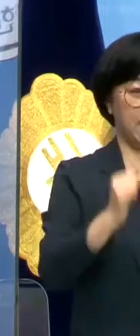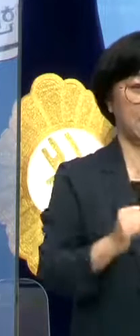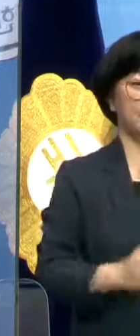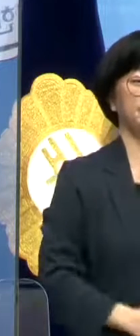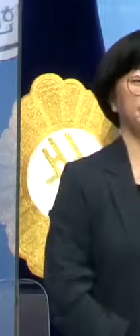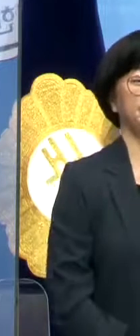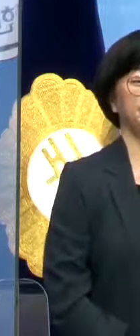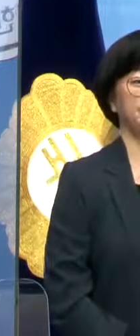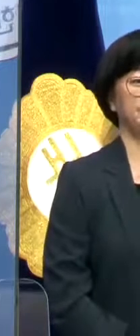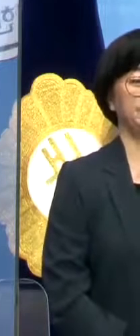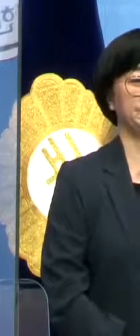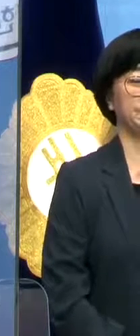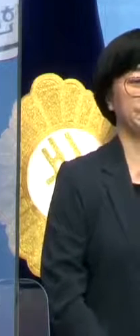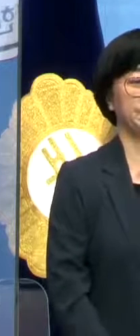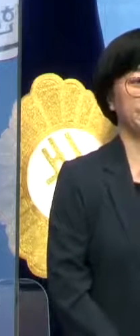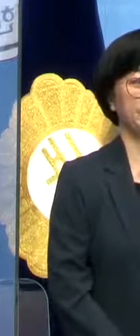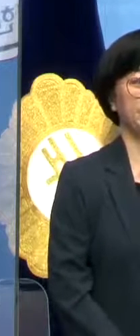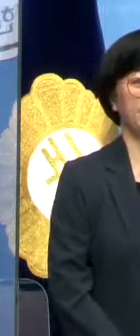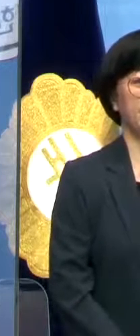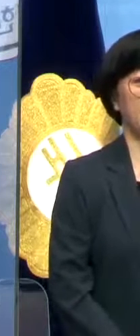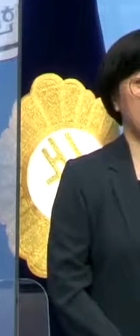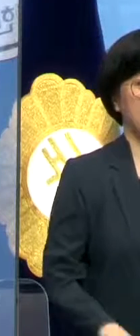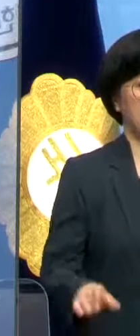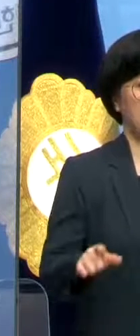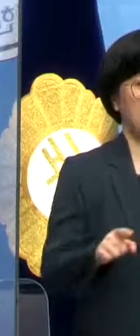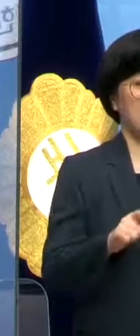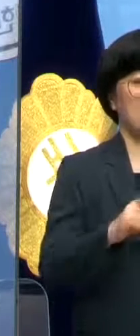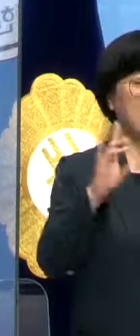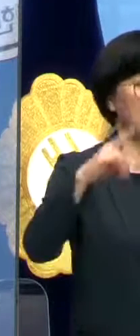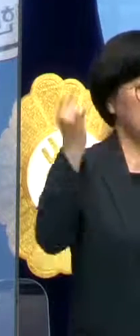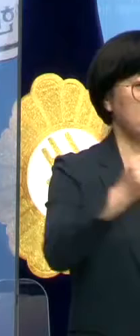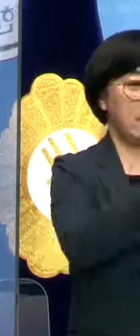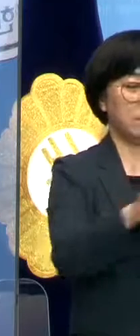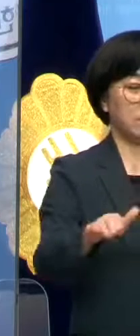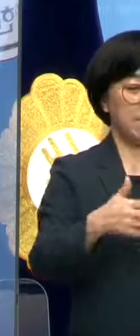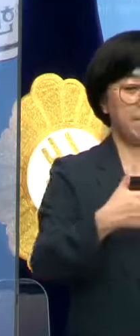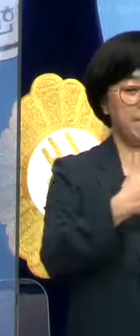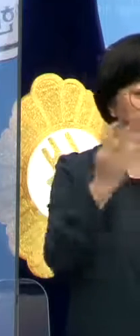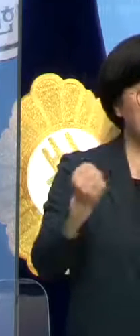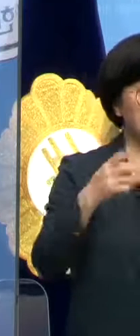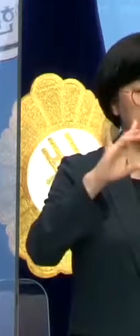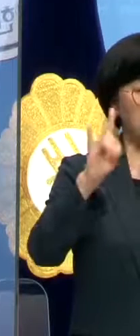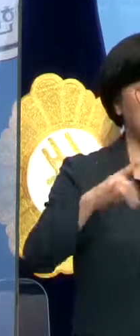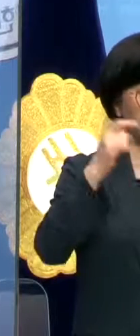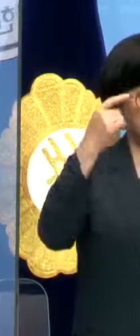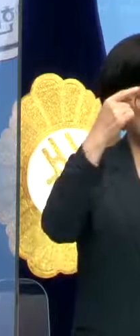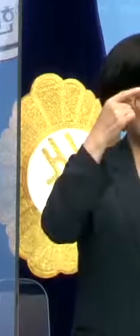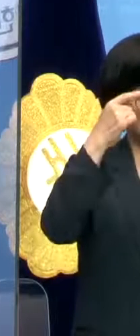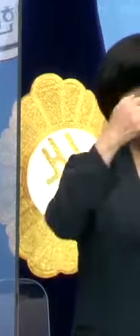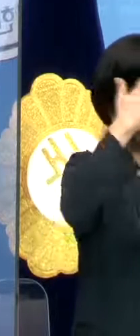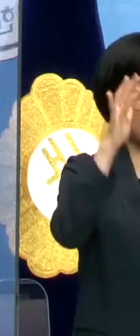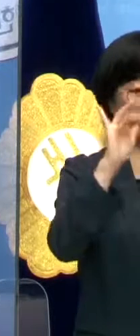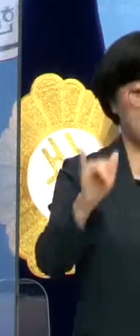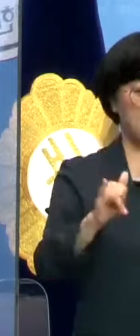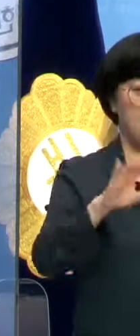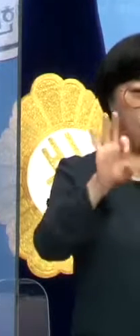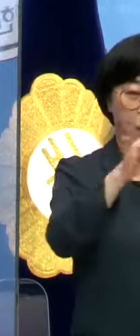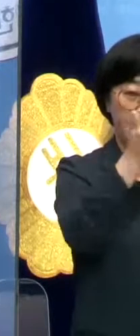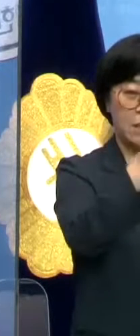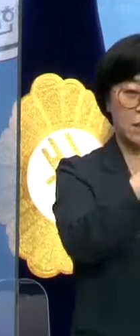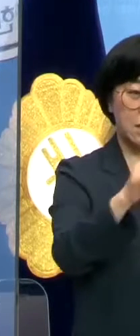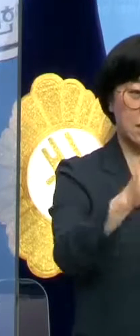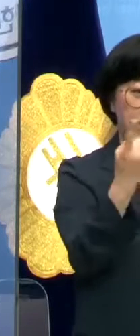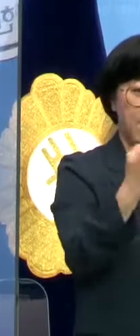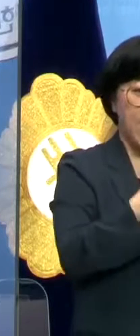계십니다 찬호 끈나시 외에도 태국의 많은 청년들이 왕실 모두 국제 혐의로 기소 되서 구속